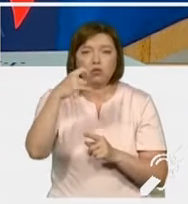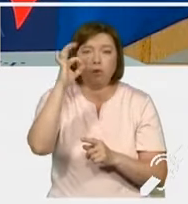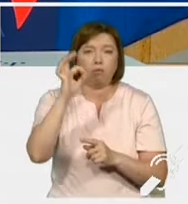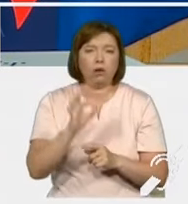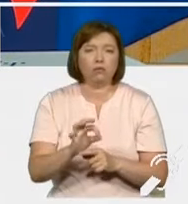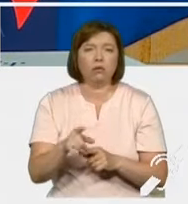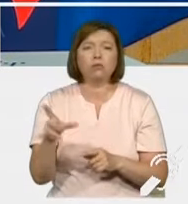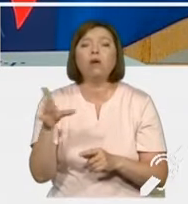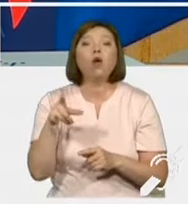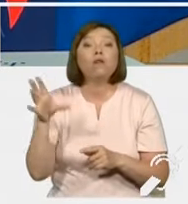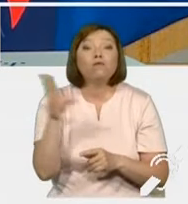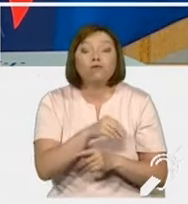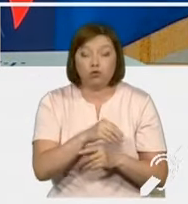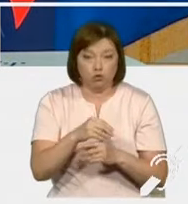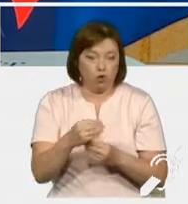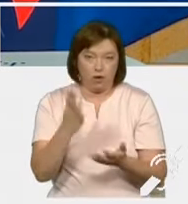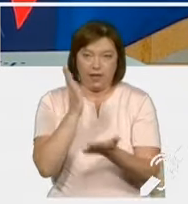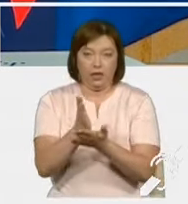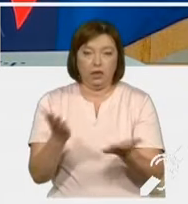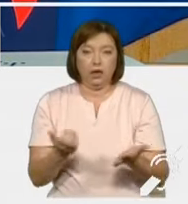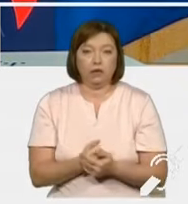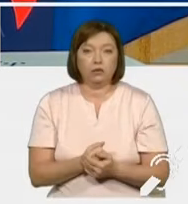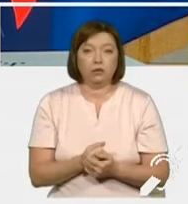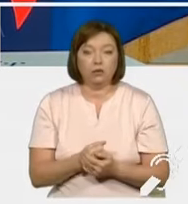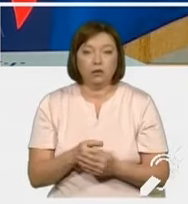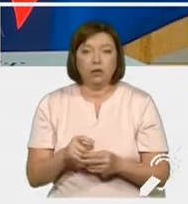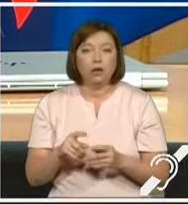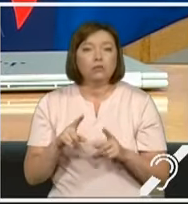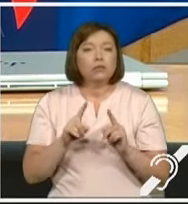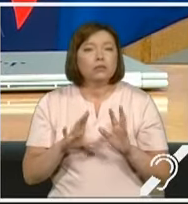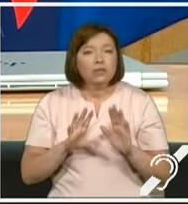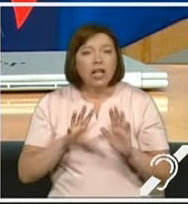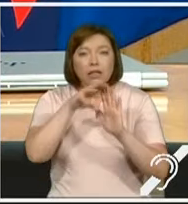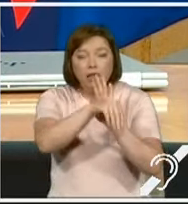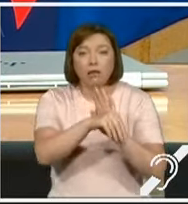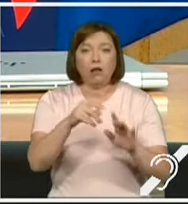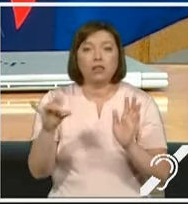100% contorizare inteligentă. Integrarea stocării în rețelele electrice.